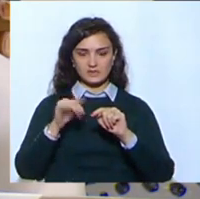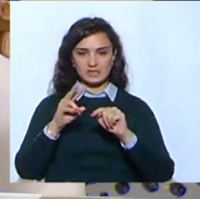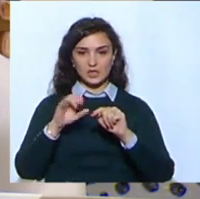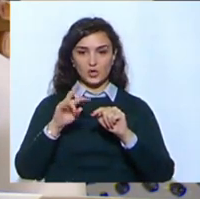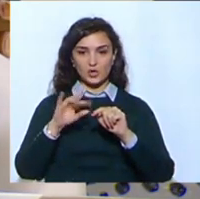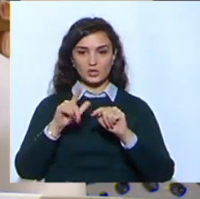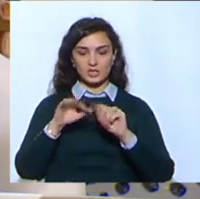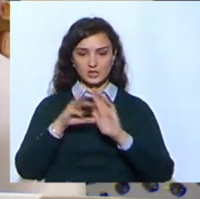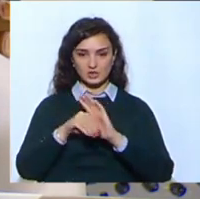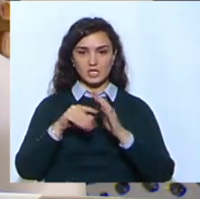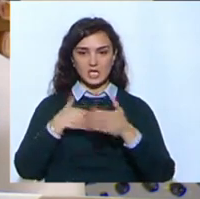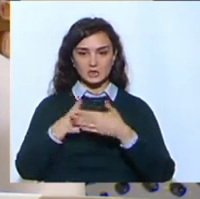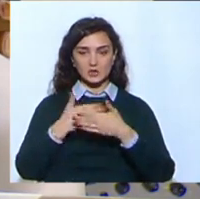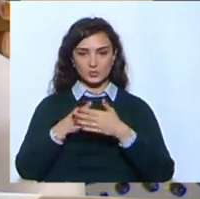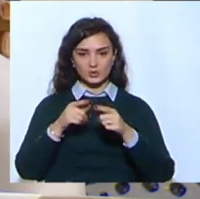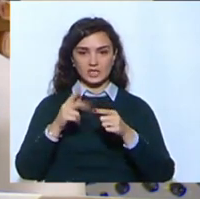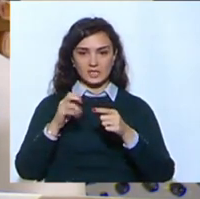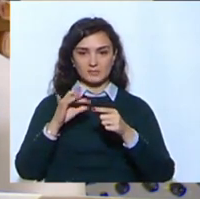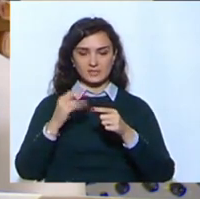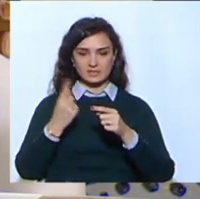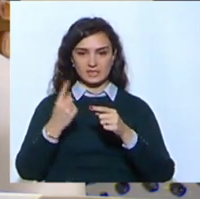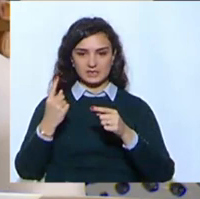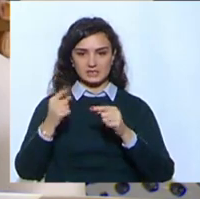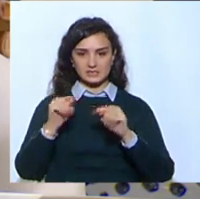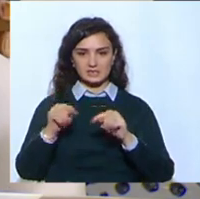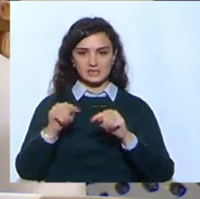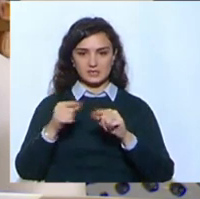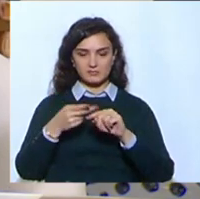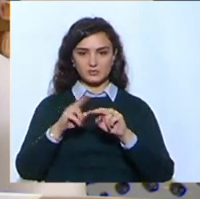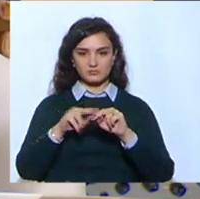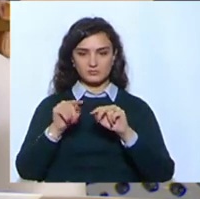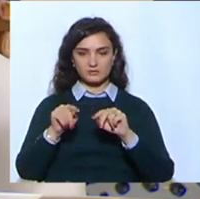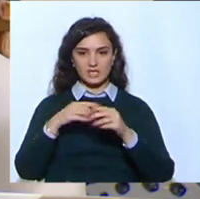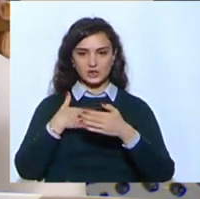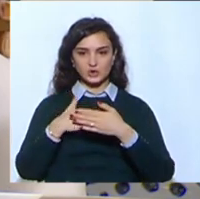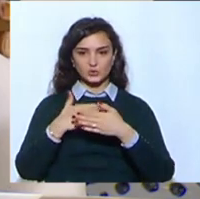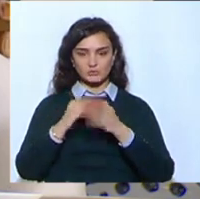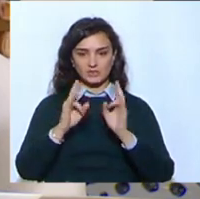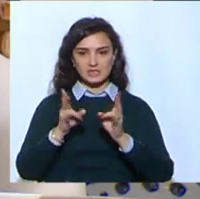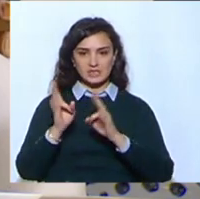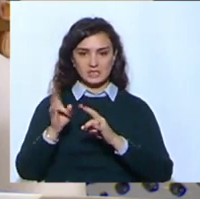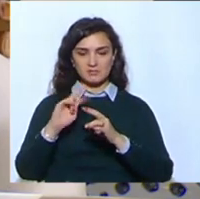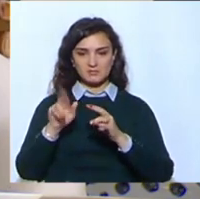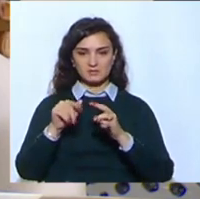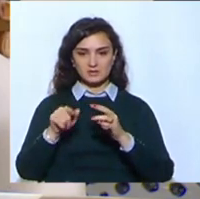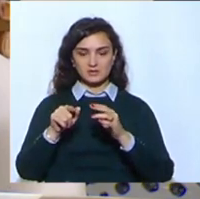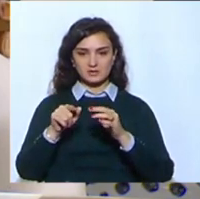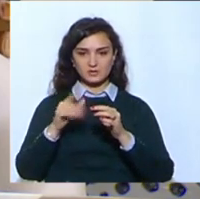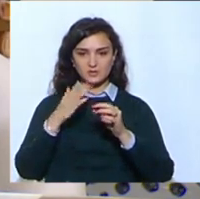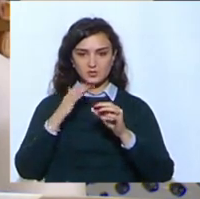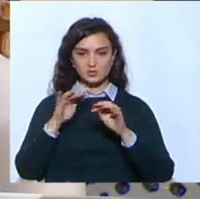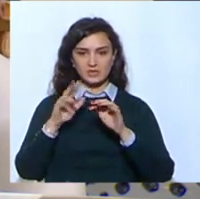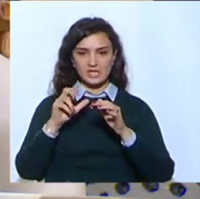მეან-გინეკოლოგიაში და აქტიური გენიტალური ჰერპესი ერთ-ერთი ჩვენება, ვინაიდან აქტიურმა დაზიანებამ და აქტიურმა ცხულებამ